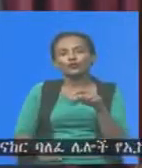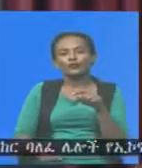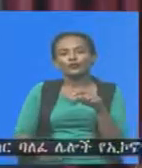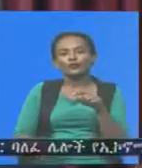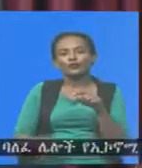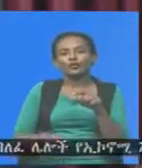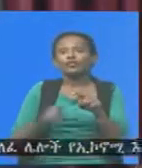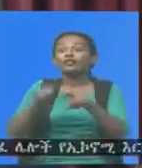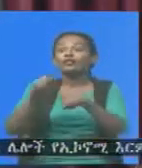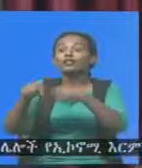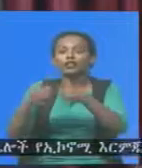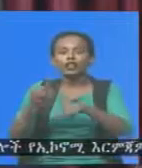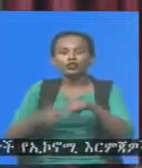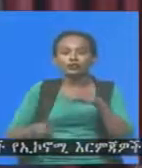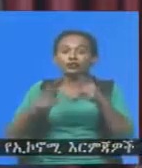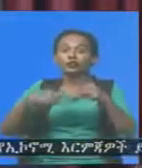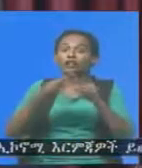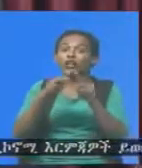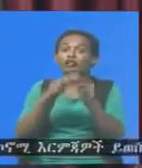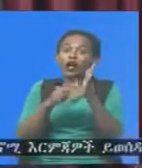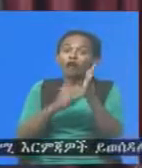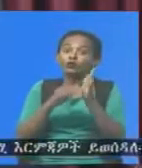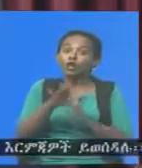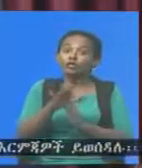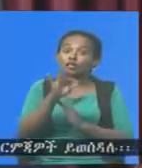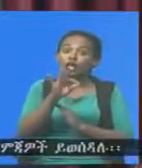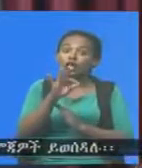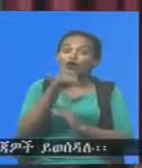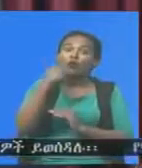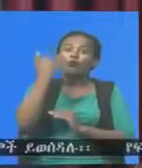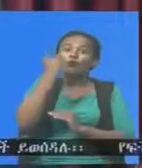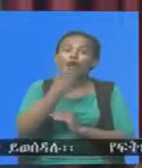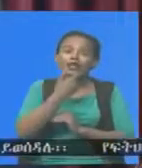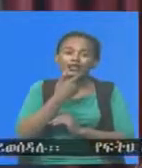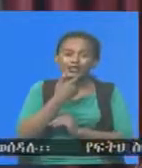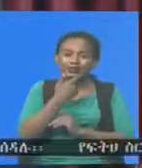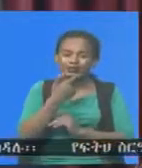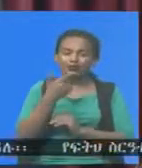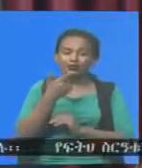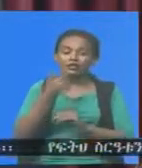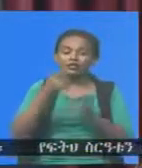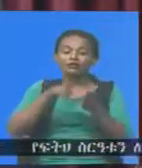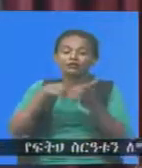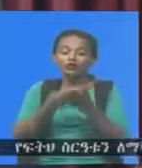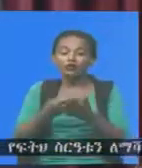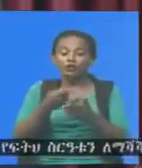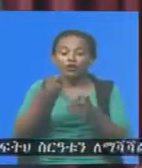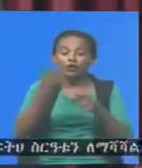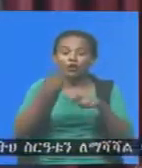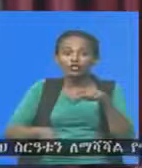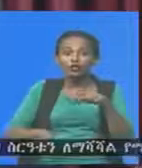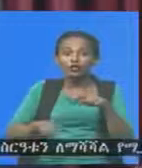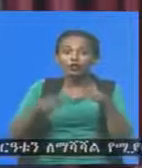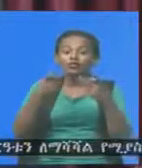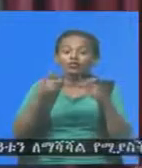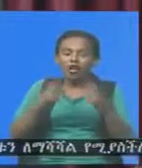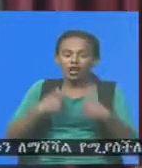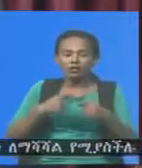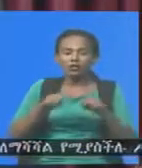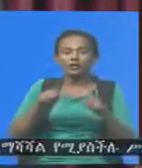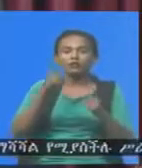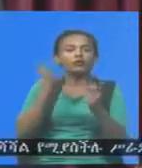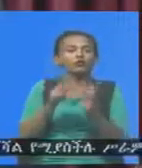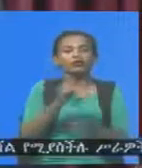ልንጓዝ አንችልም። የፌደራል ስርዓቱ ያስገኛቸው ማንንም ሊሽረው የማይችለው ትላልቅ ድል አለ። ግን ፐርፌክት አይደለም።